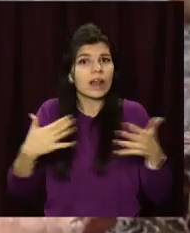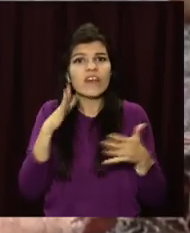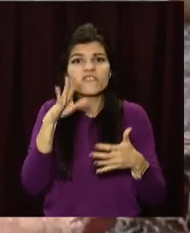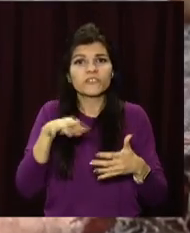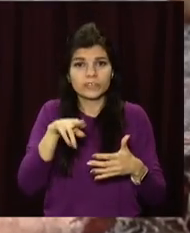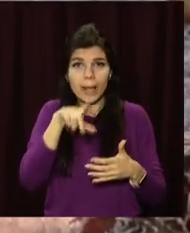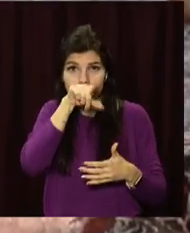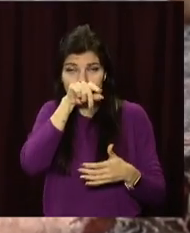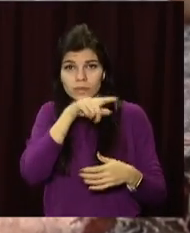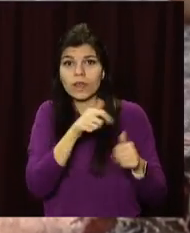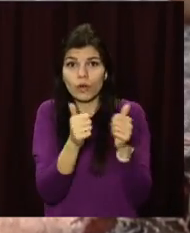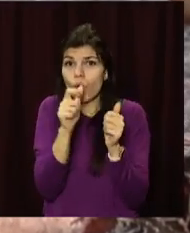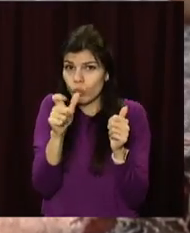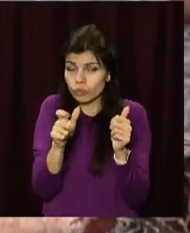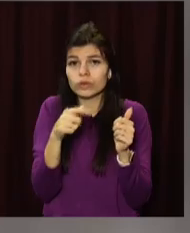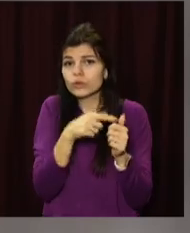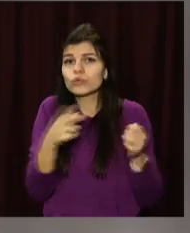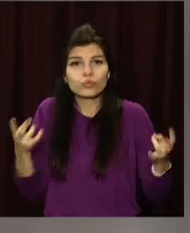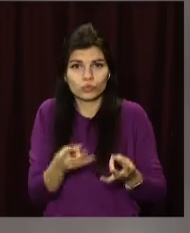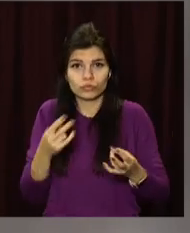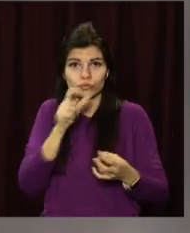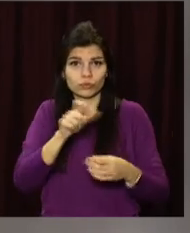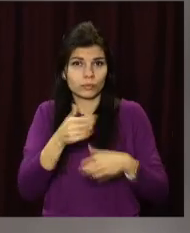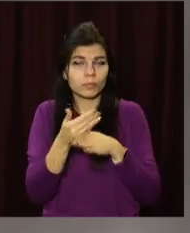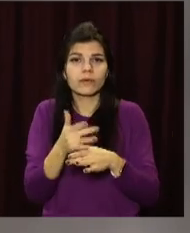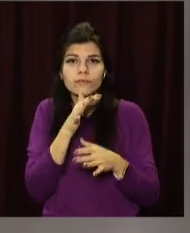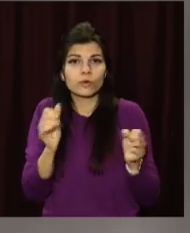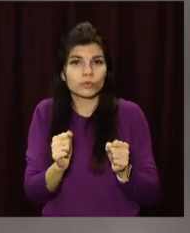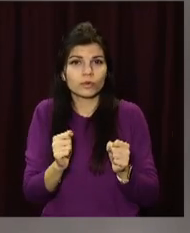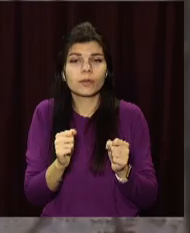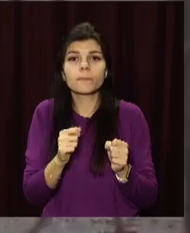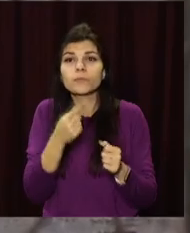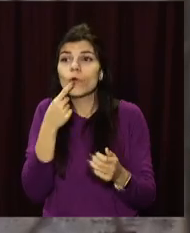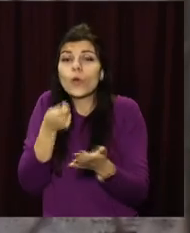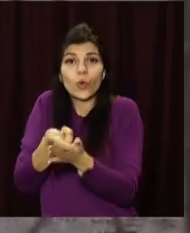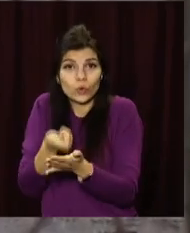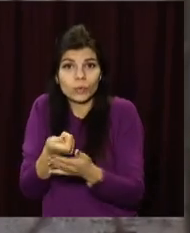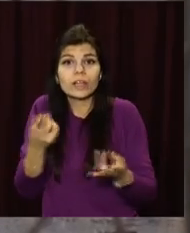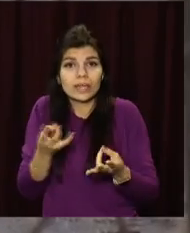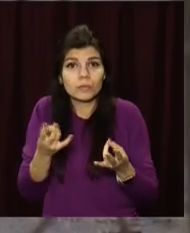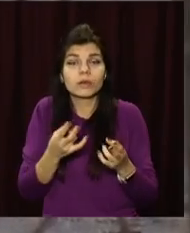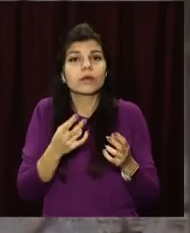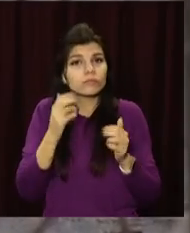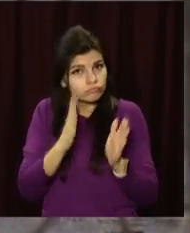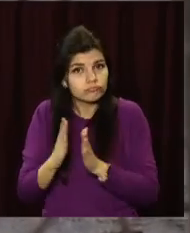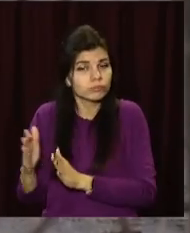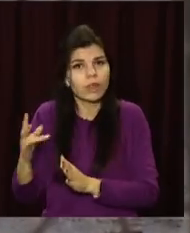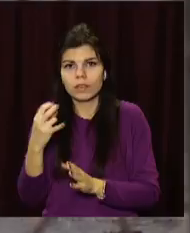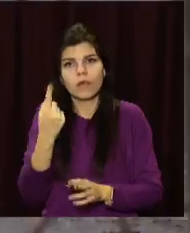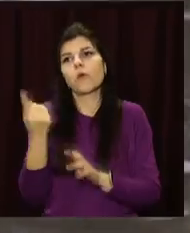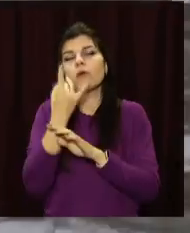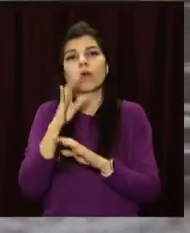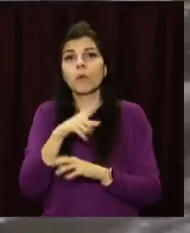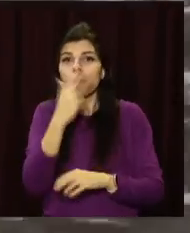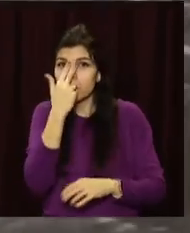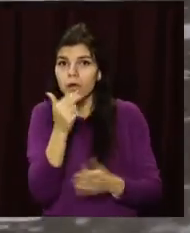250 видів птахів. Вони зимують поблизу людей та потребують нашої допомоги в холоди. Підгодовувати птахів потрібно